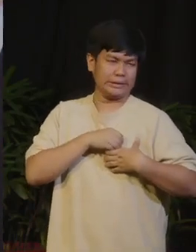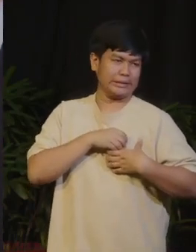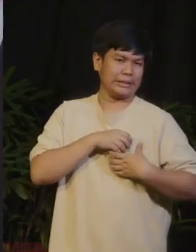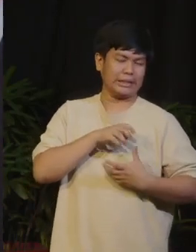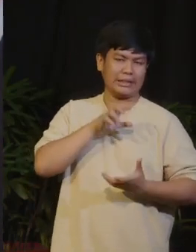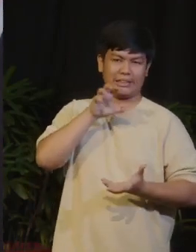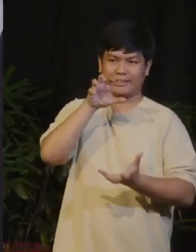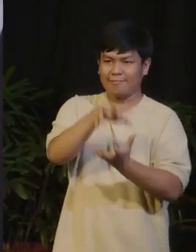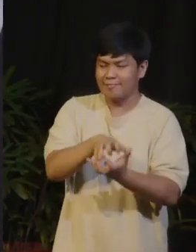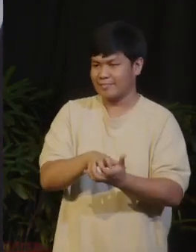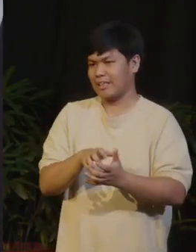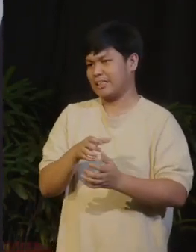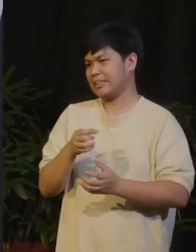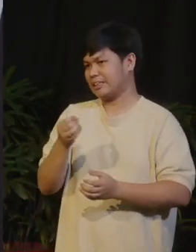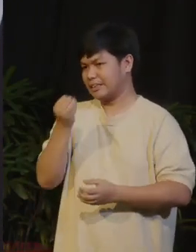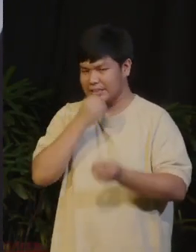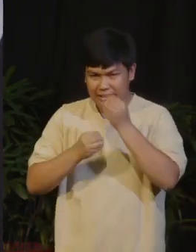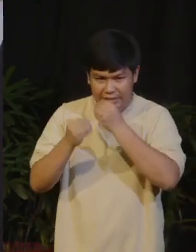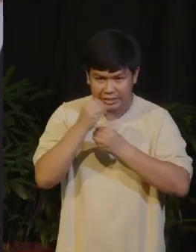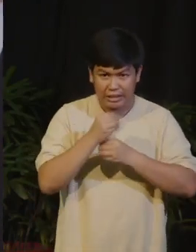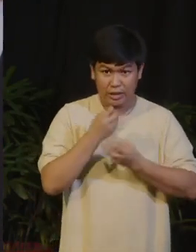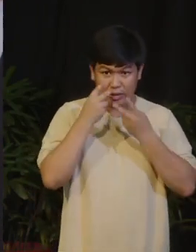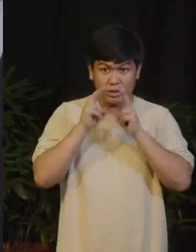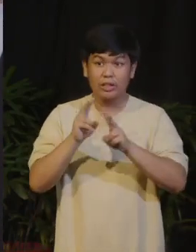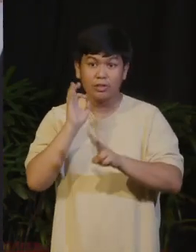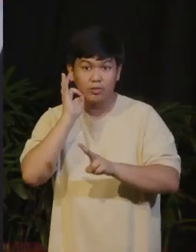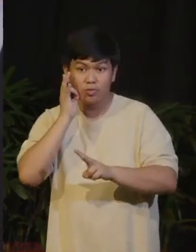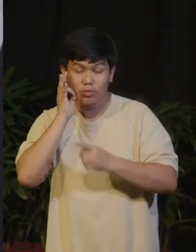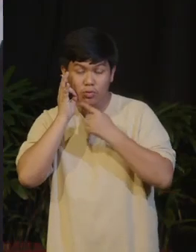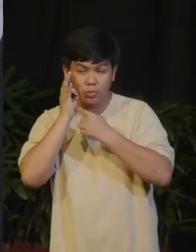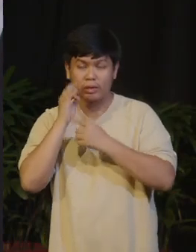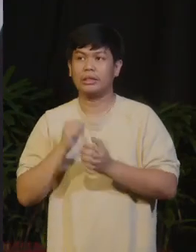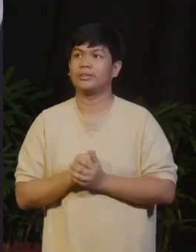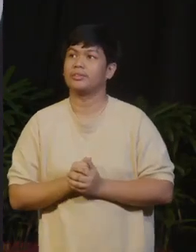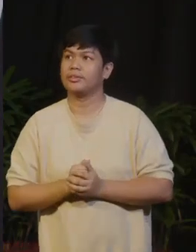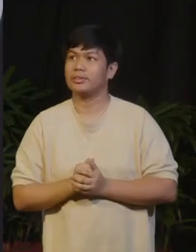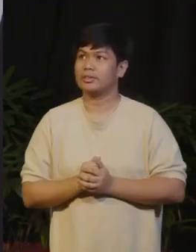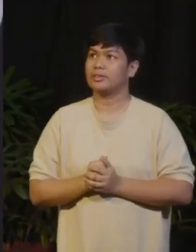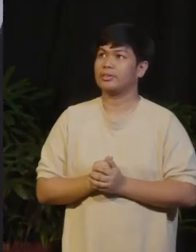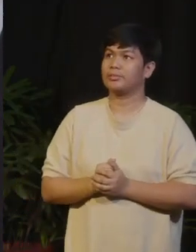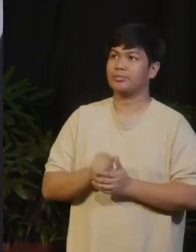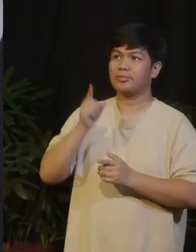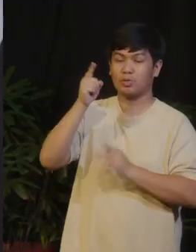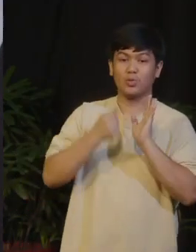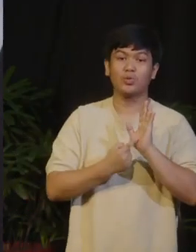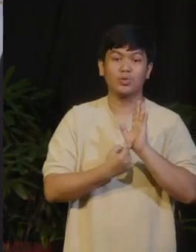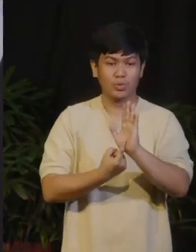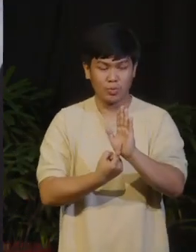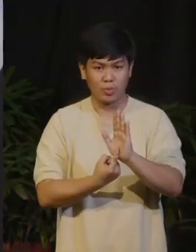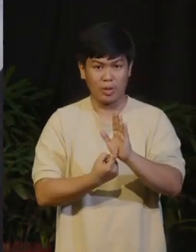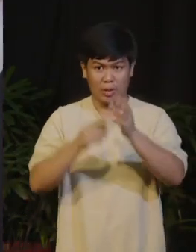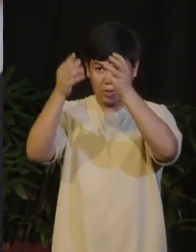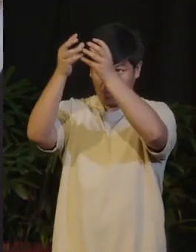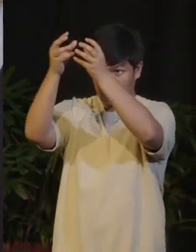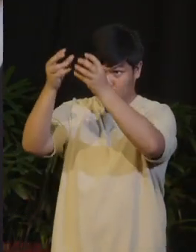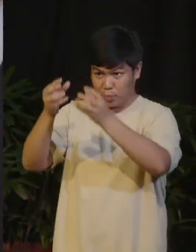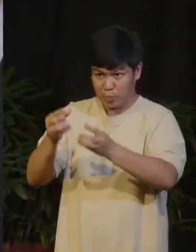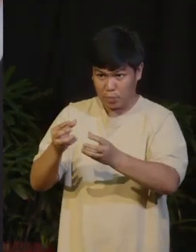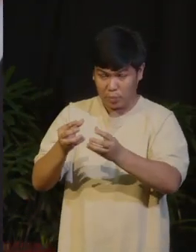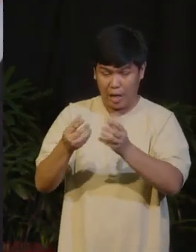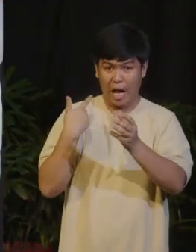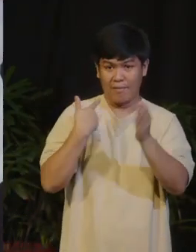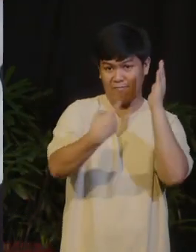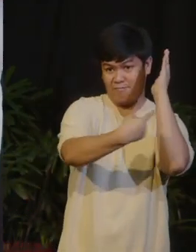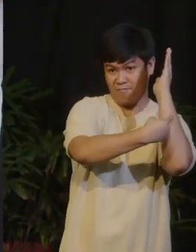You will recognize them by their fruits. Are grapes gathered from thorn bushes or figs from thistles? So